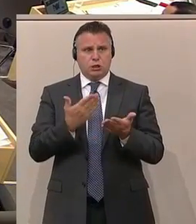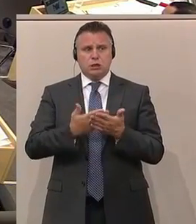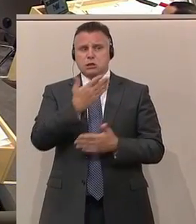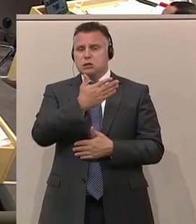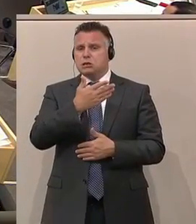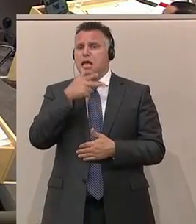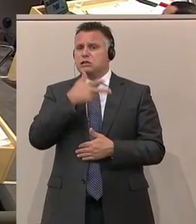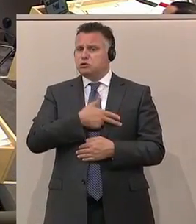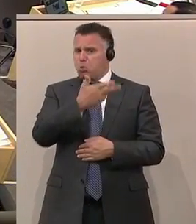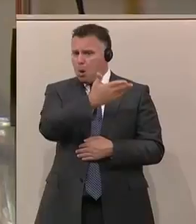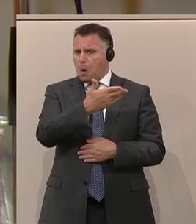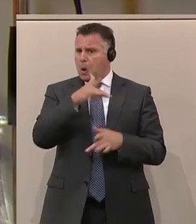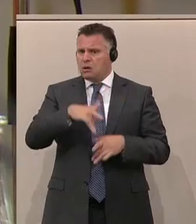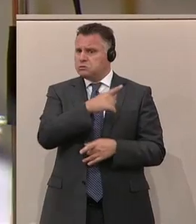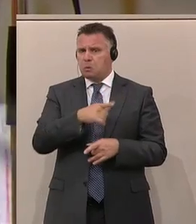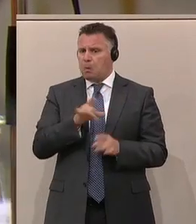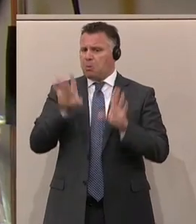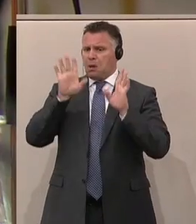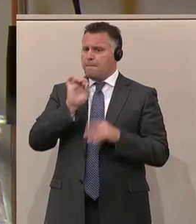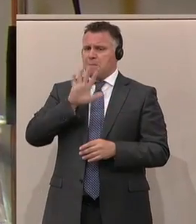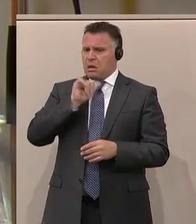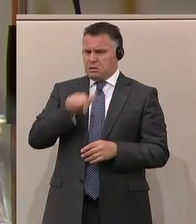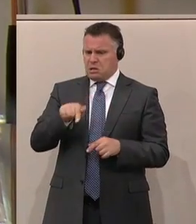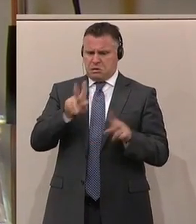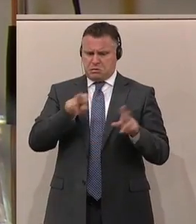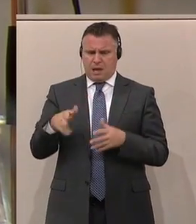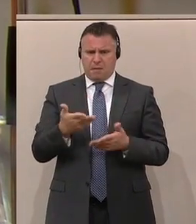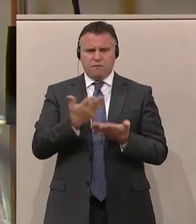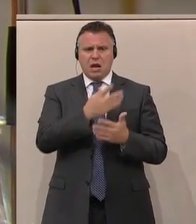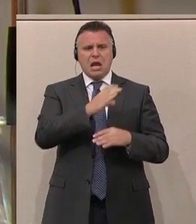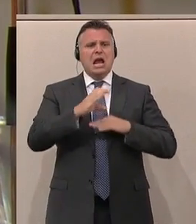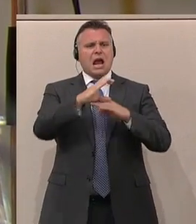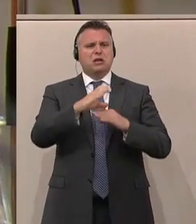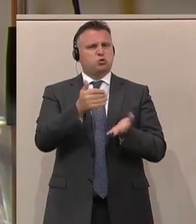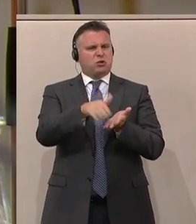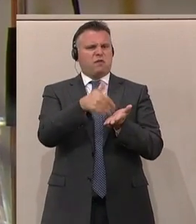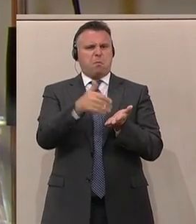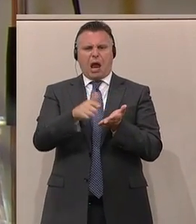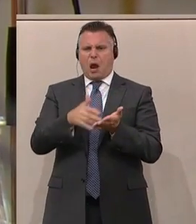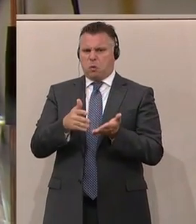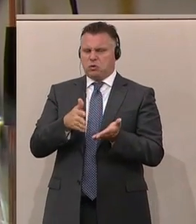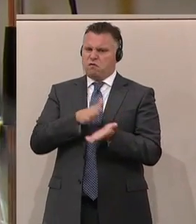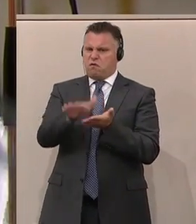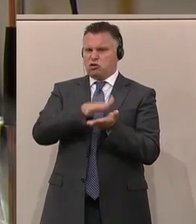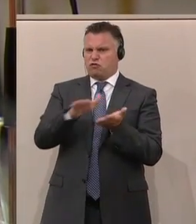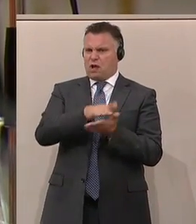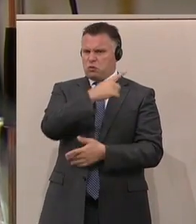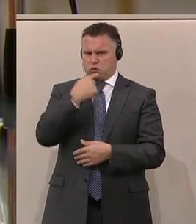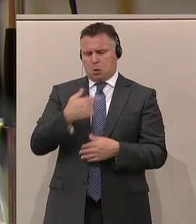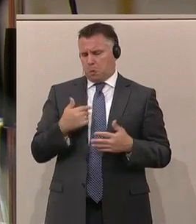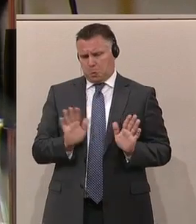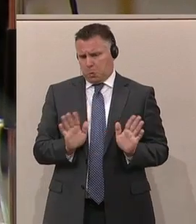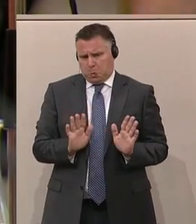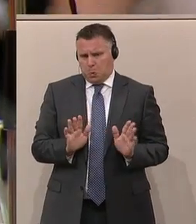SPÖ dieses nun nicht mitträgt. Die Argumente der Ressourcenverschwendung kann ich nicht teilen. Und der Herr Bundesminister hat sich ja